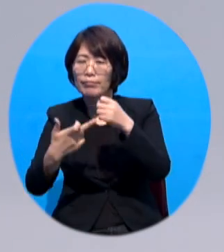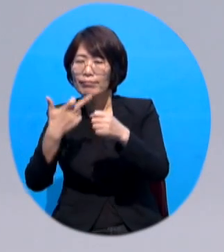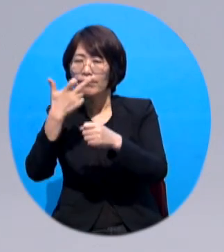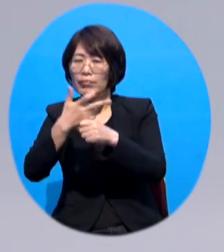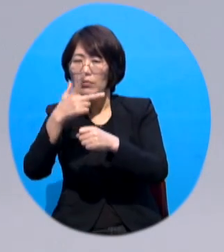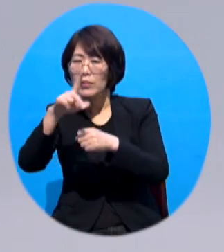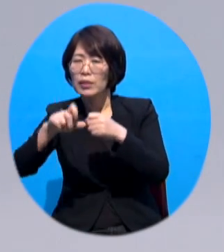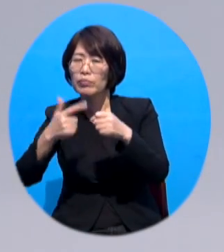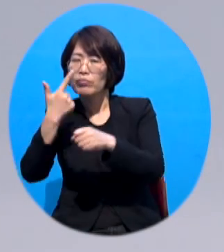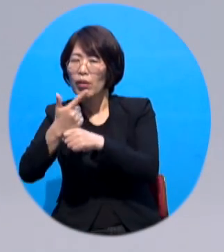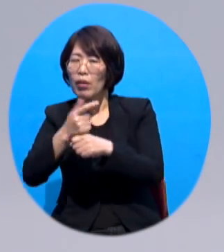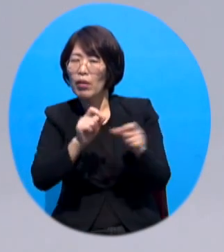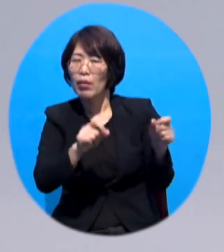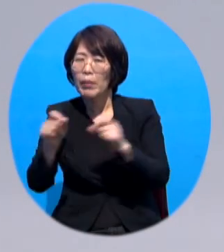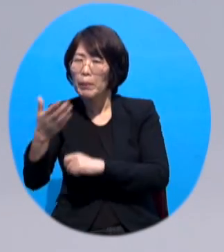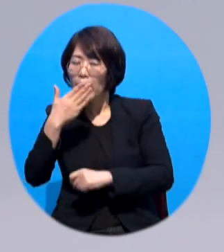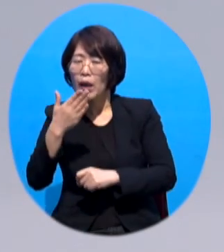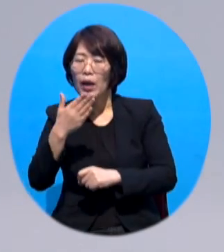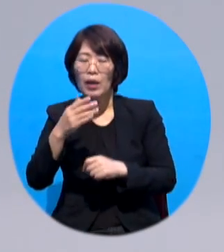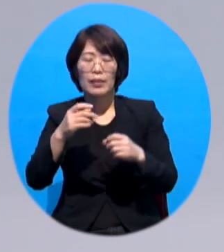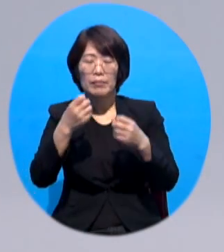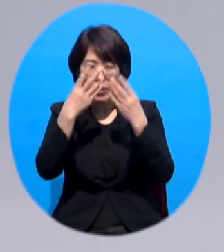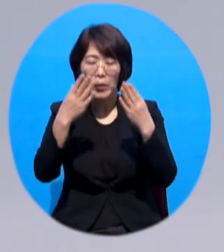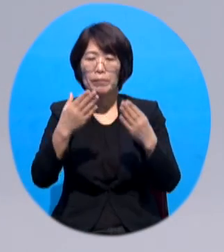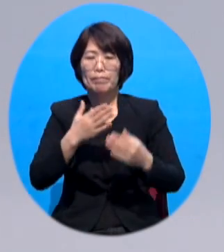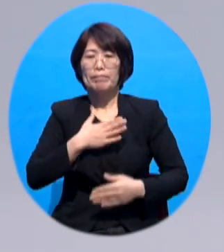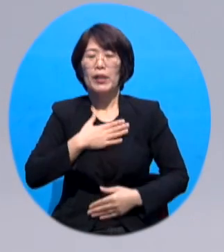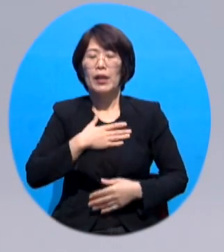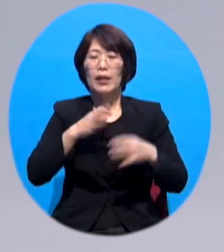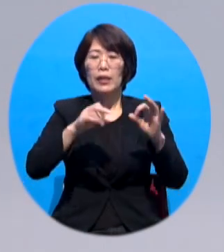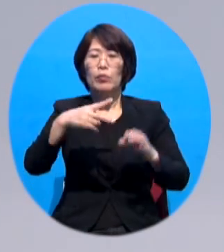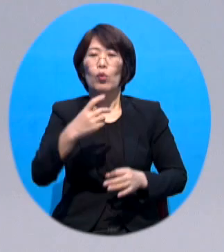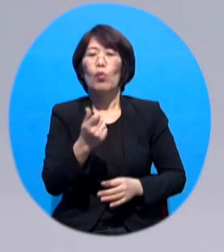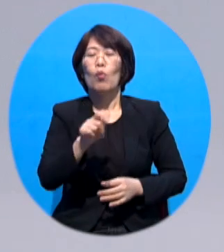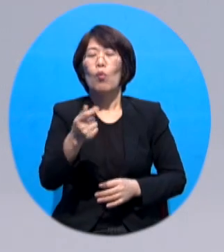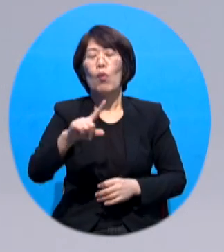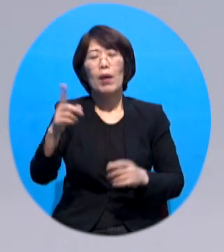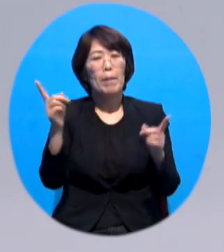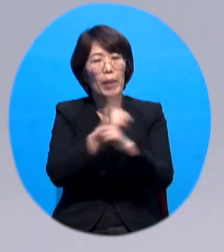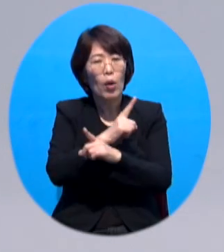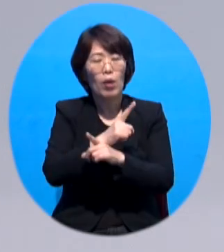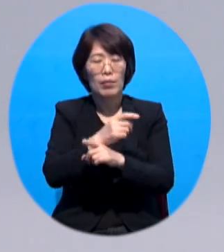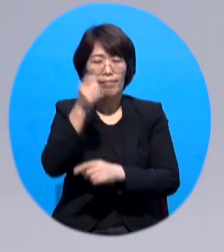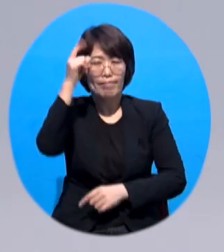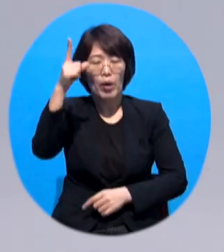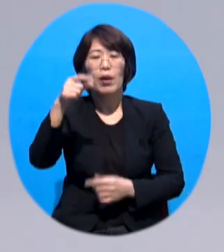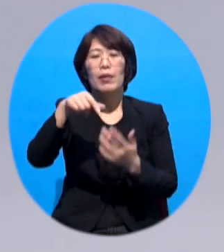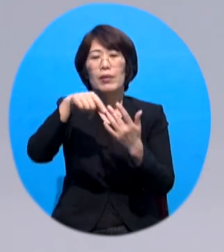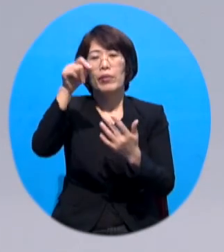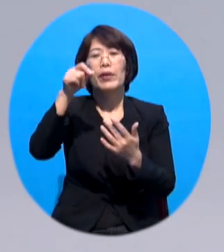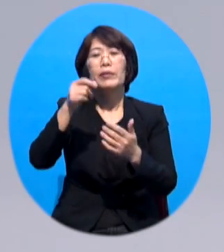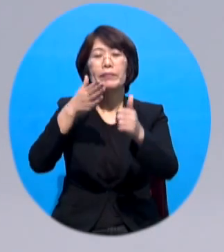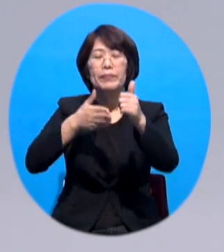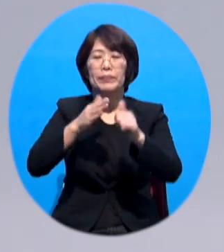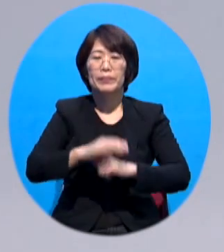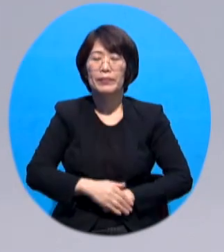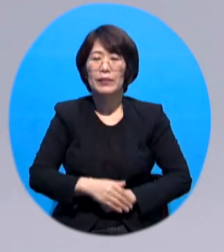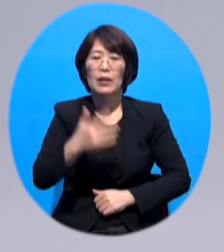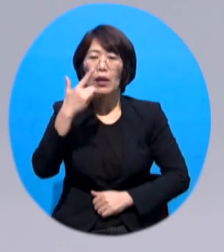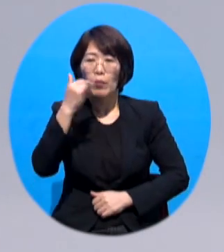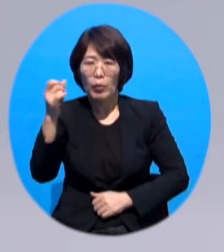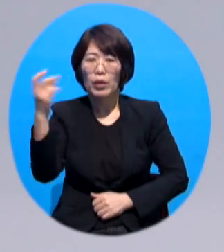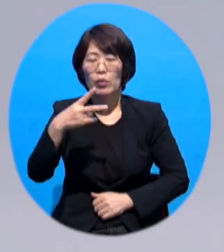아니면 새로운 임을 김도환 으로 바꾸어야 할 지 선명한 판다를 해주십시오 우리